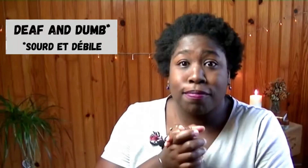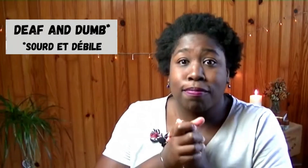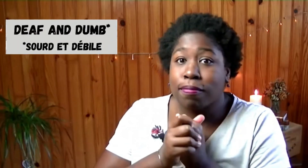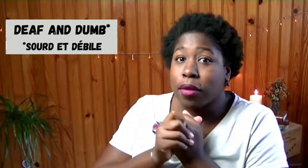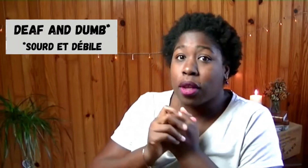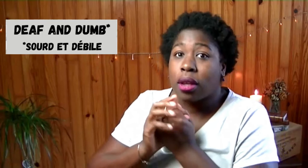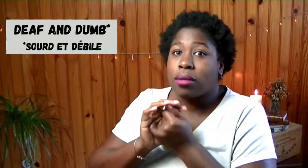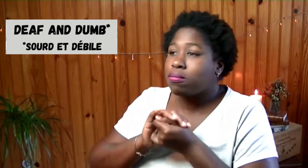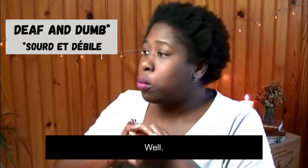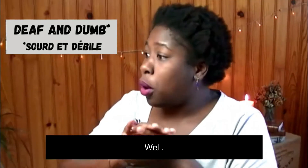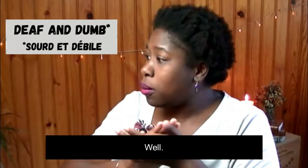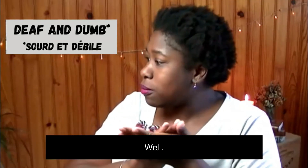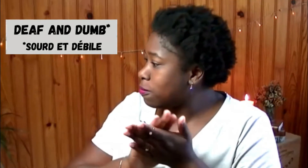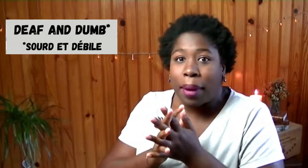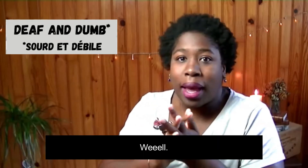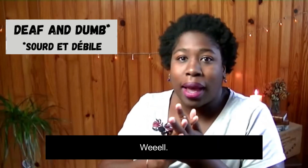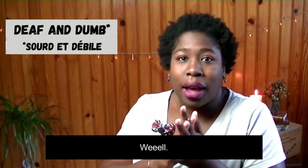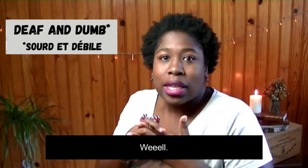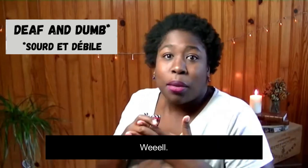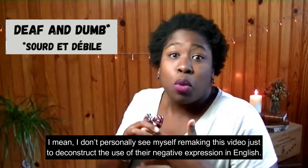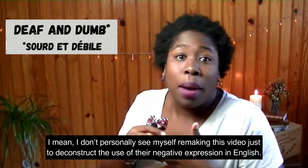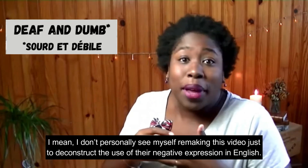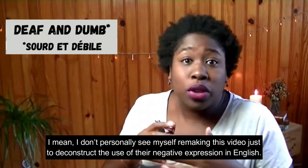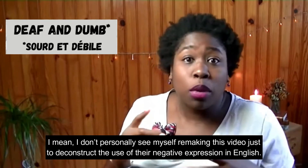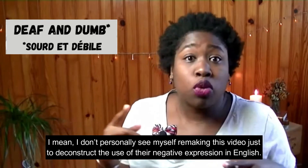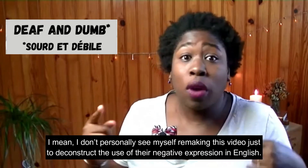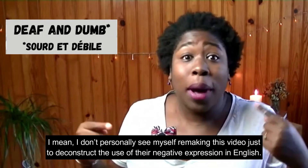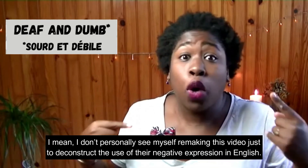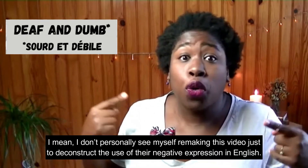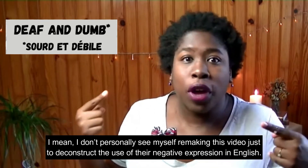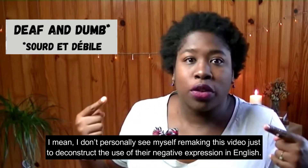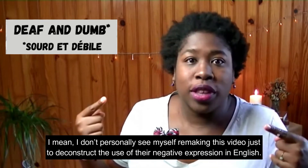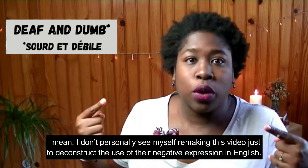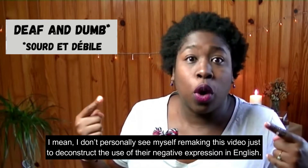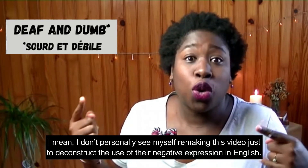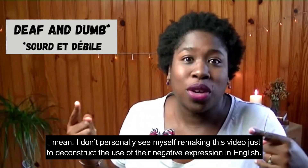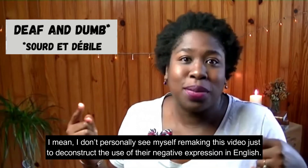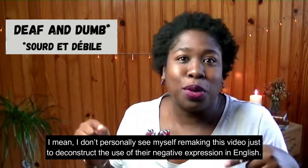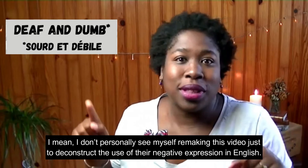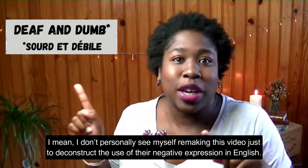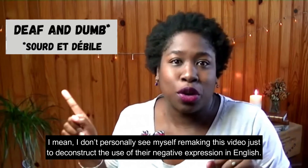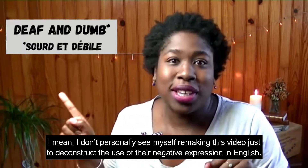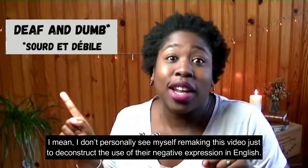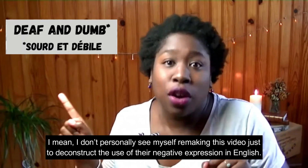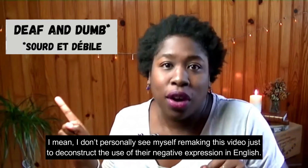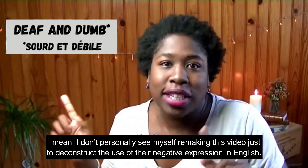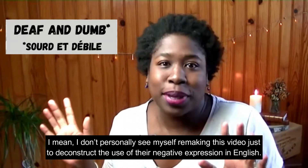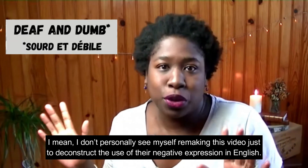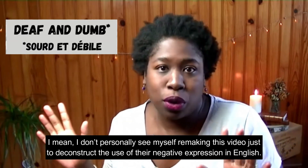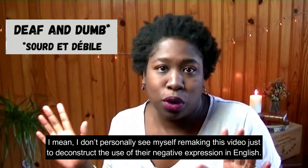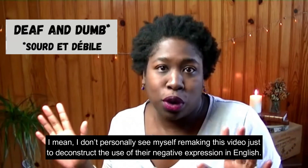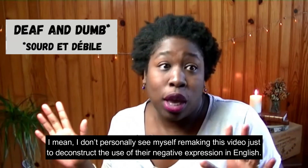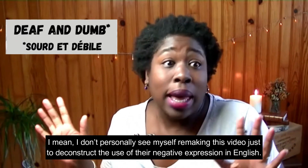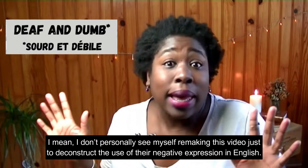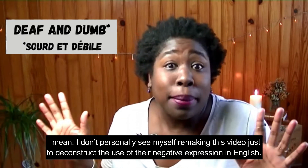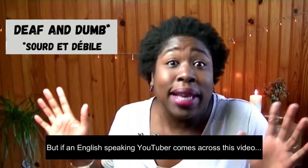Voilà. Bon, moi personnellement je ne vois pas refaire une vidéo en anglais pour décortiquer leur